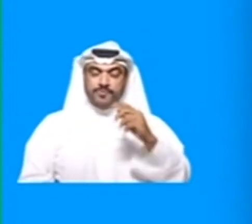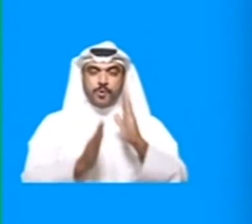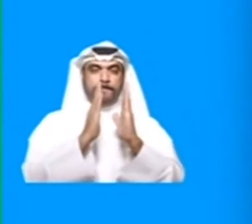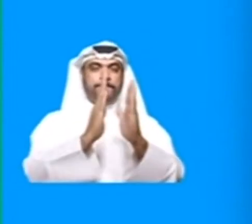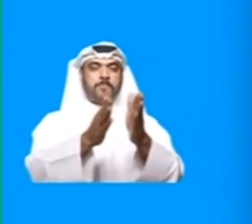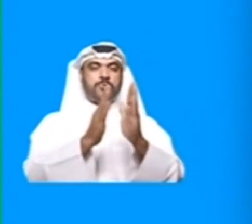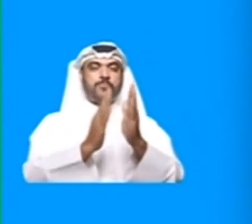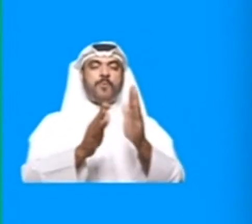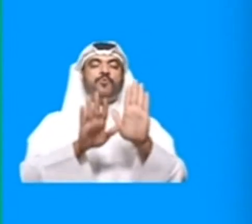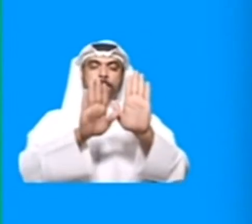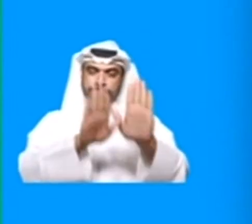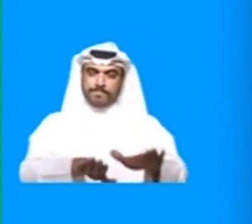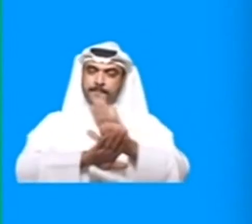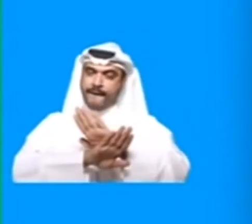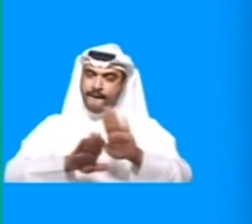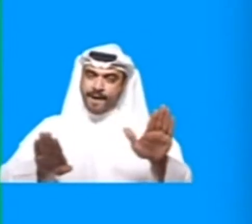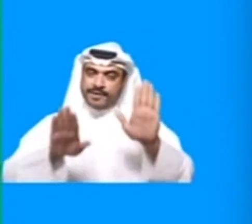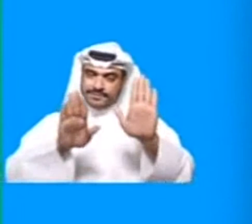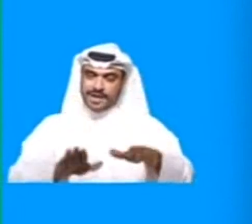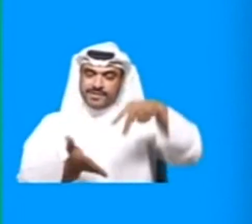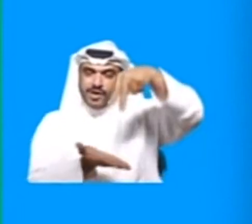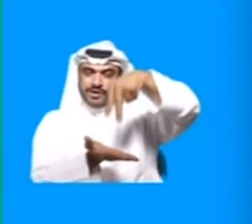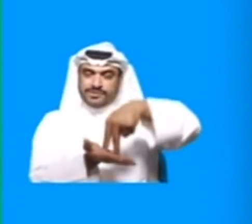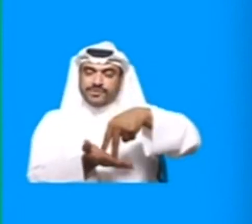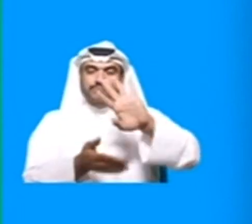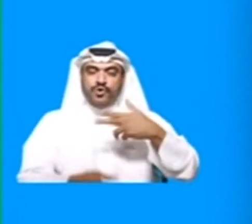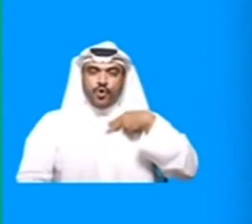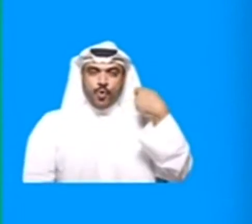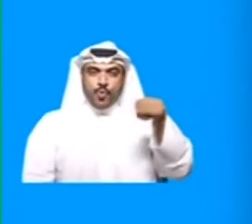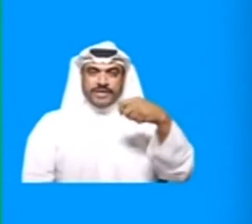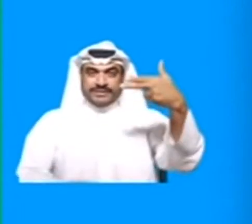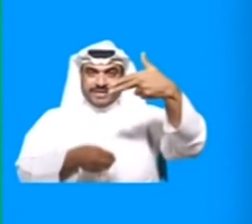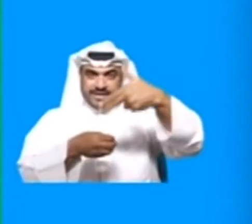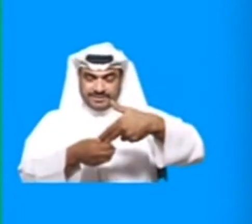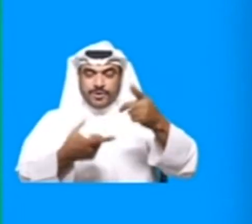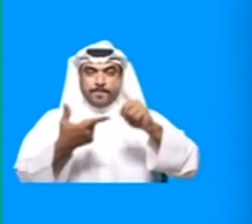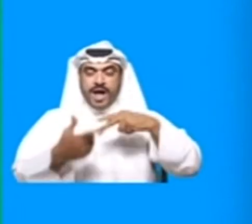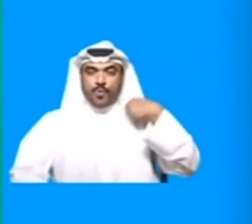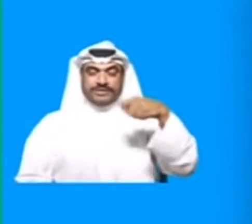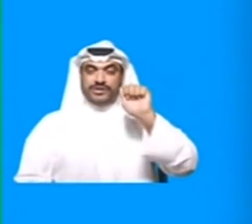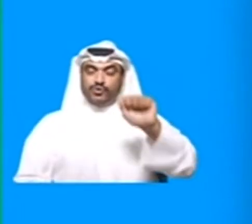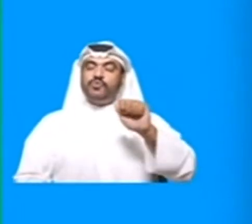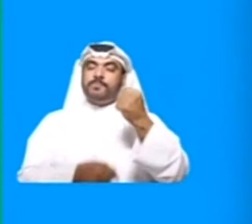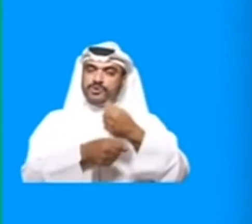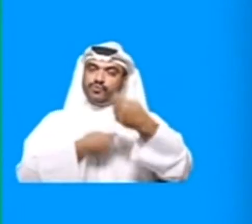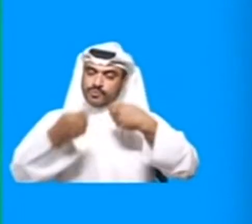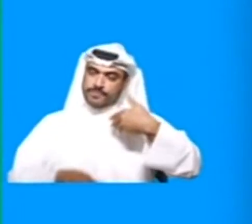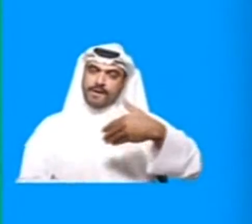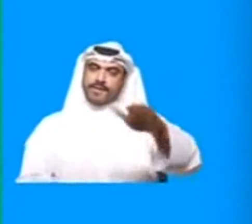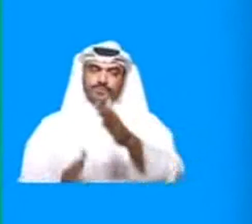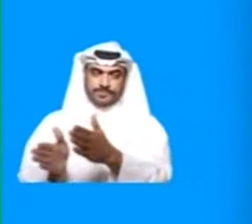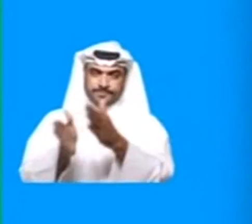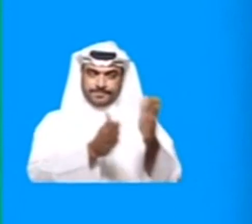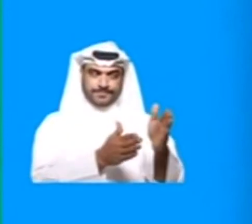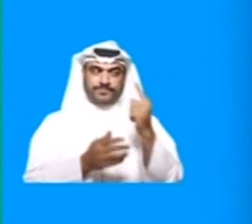تهنئته بتجديد الثقة التي نالها الوزيرين، متمنيا التوفيق للجميع لخدمة الوطن العزيز ورفع رايته.